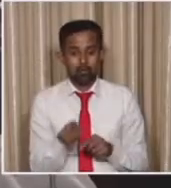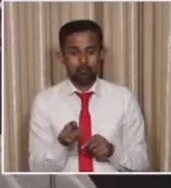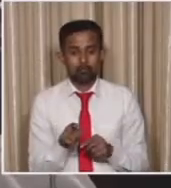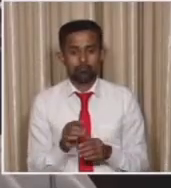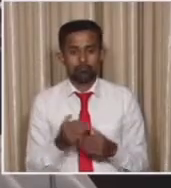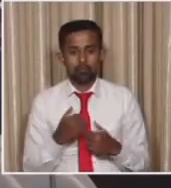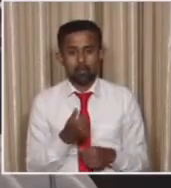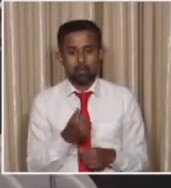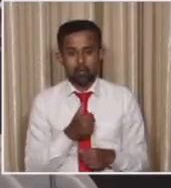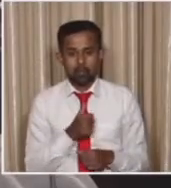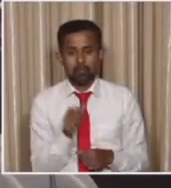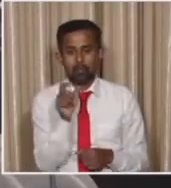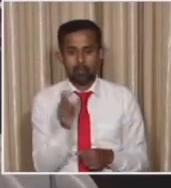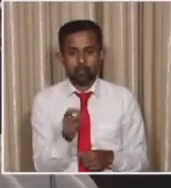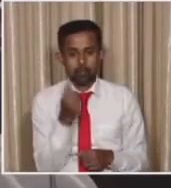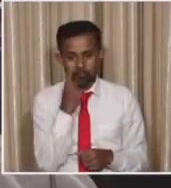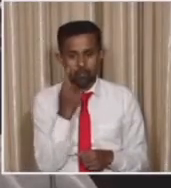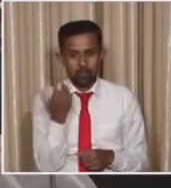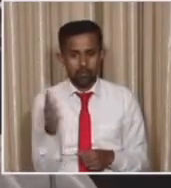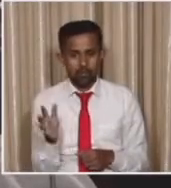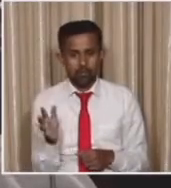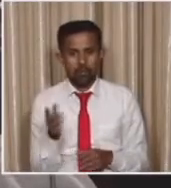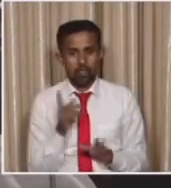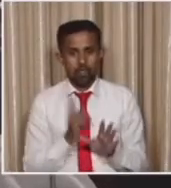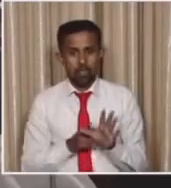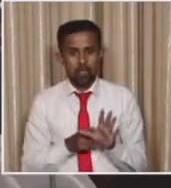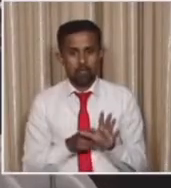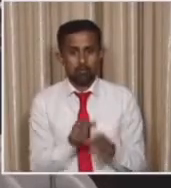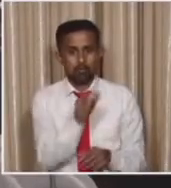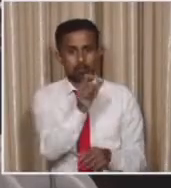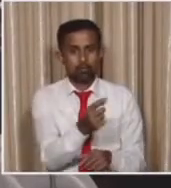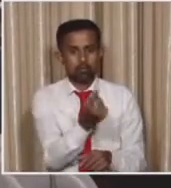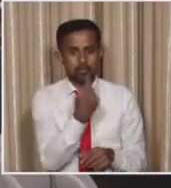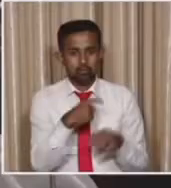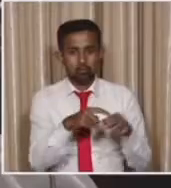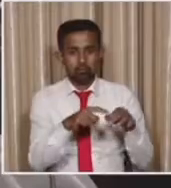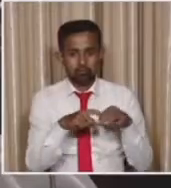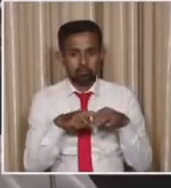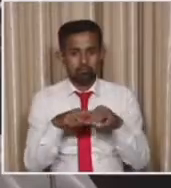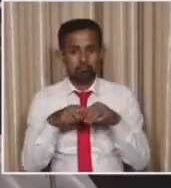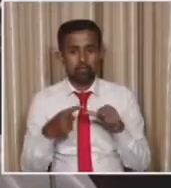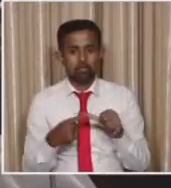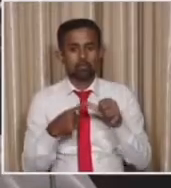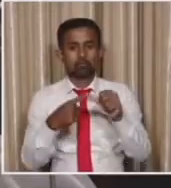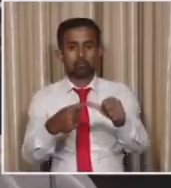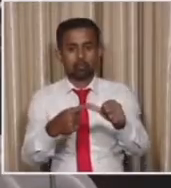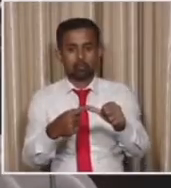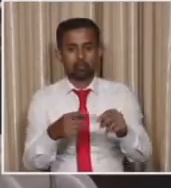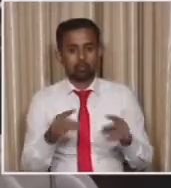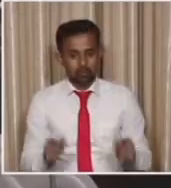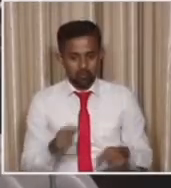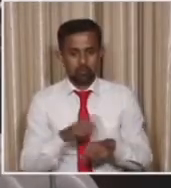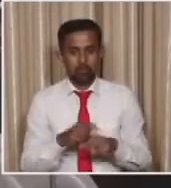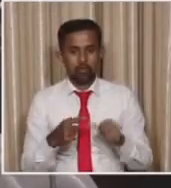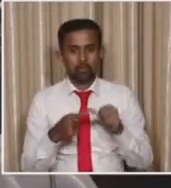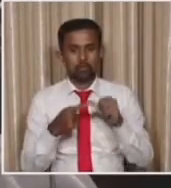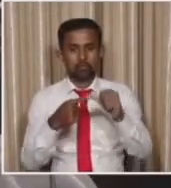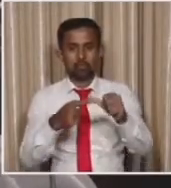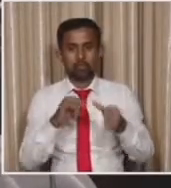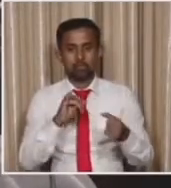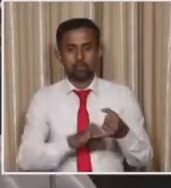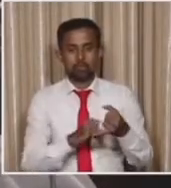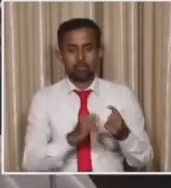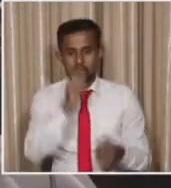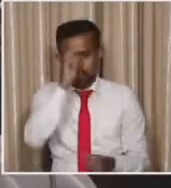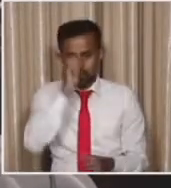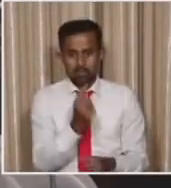mama kemeti, obatuma mama dekka, hama katik mau ke kiyopu dewal lalte pelituru laba dunna. Iwalem, selorasa kajendran mandiri